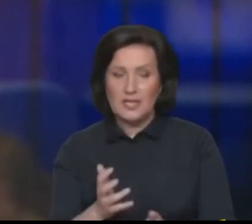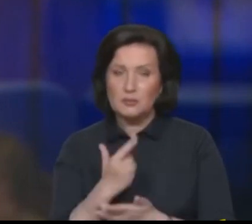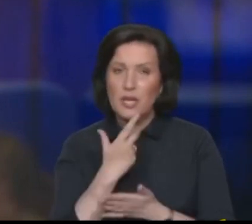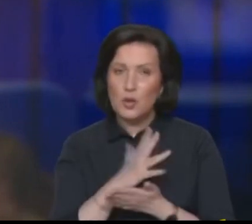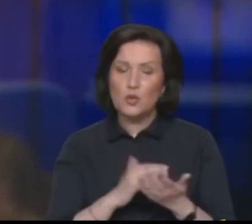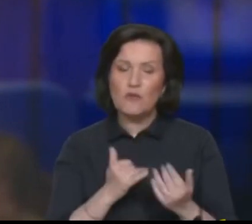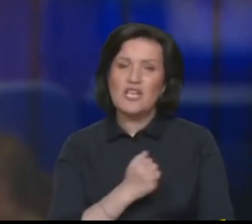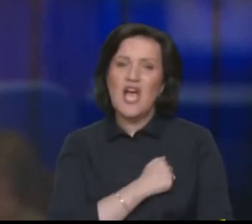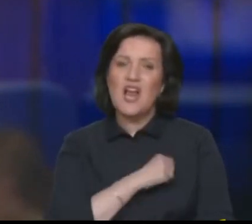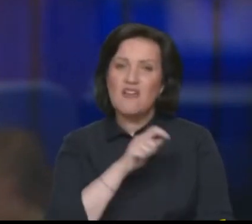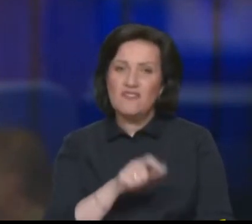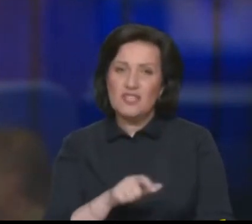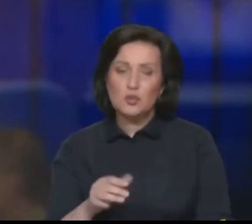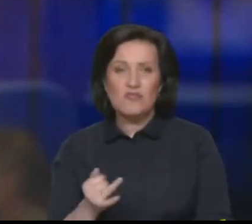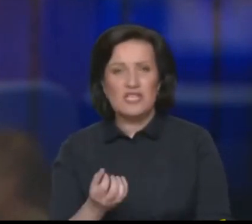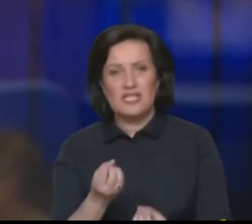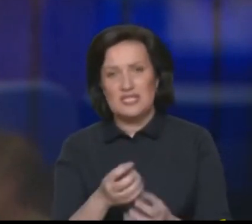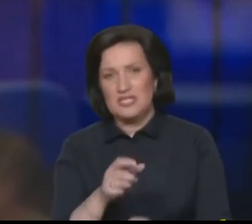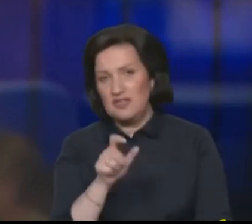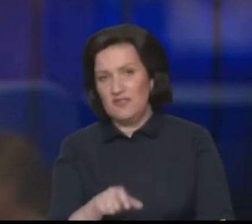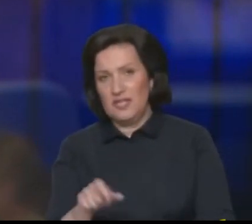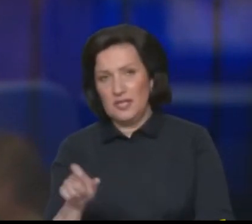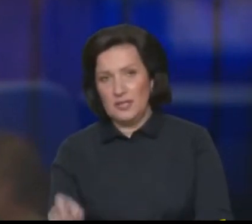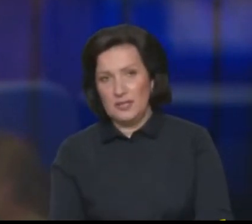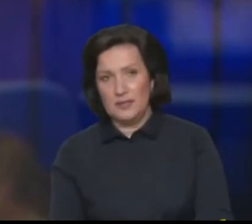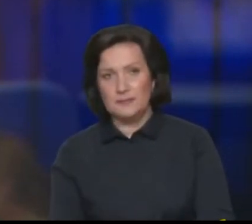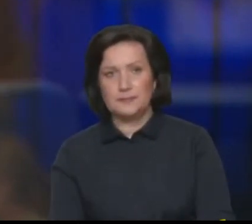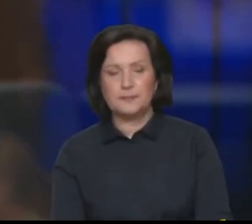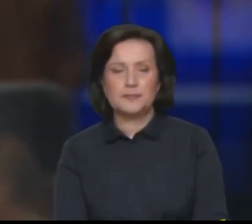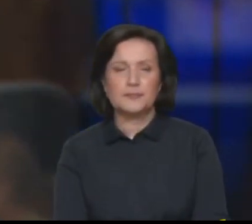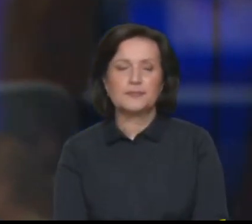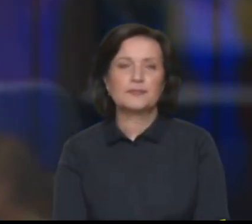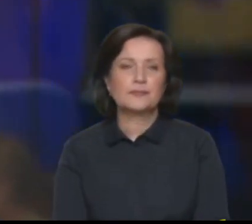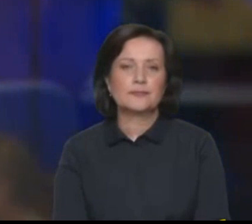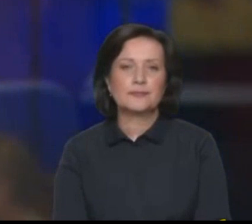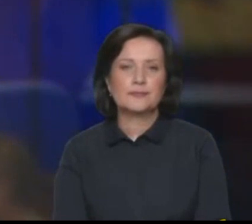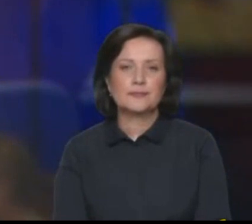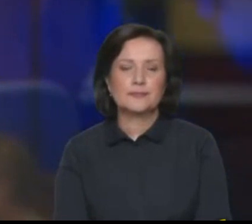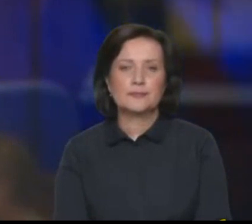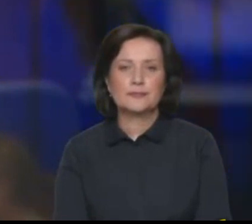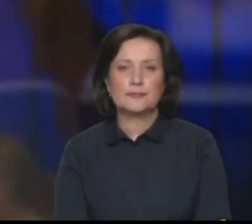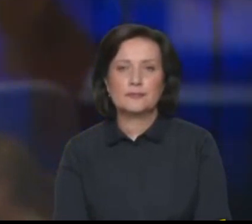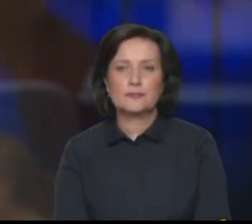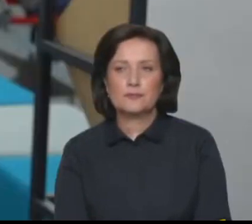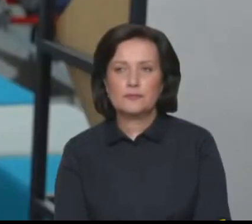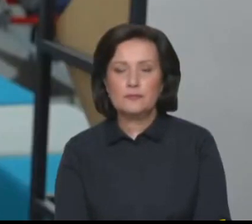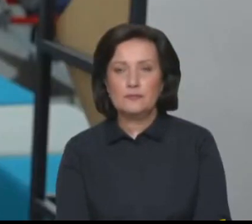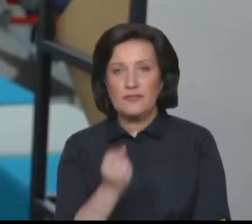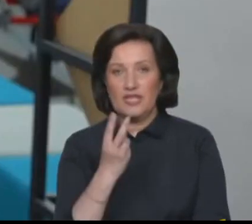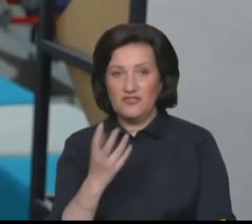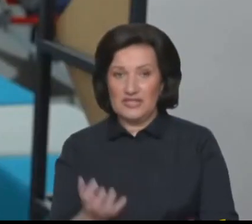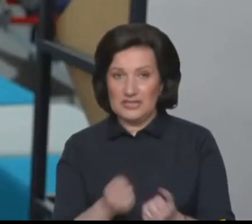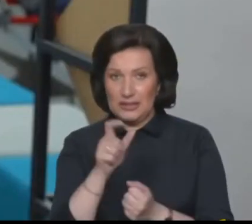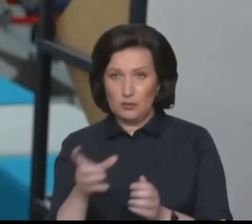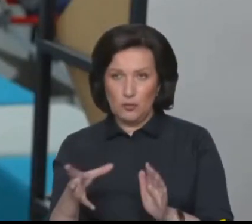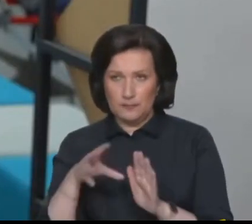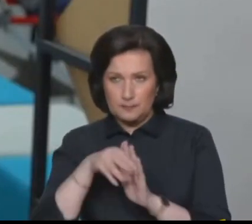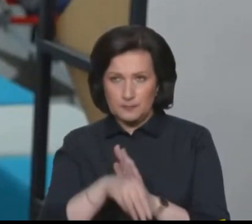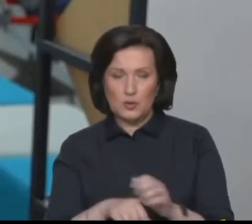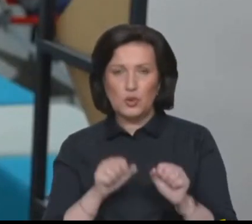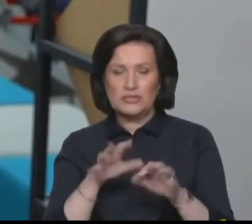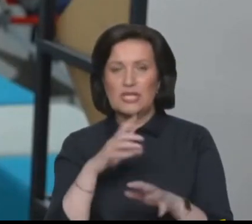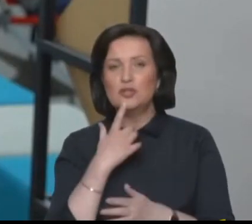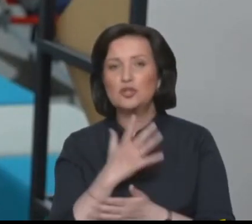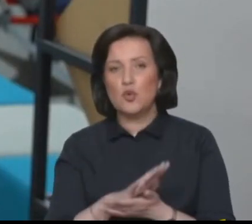для військових і цивільних. Більше розповість моя колега Олександра Федорко. 12 рятувальників долучилися до